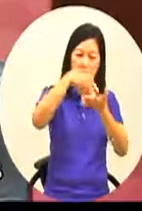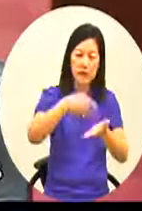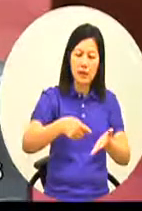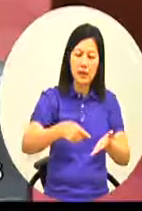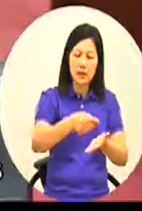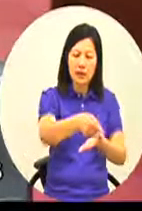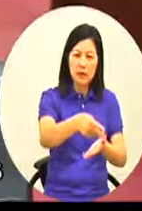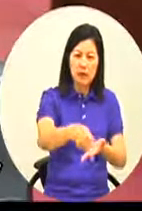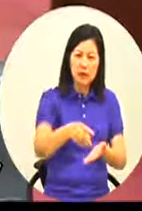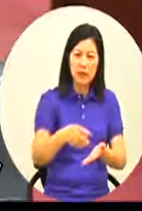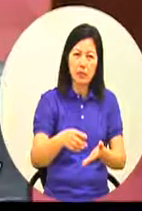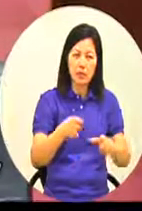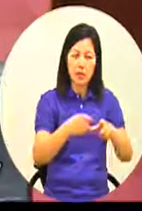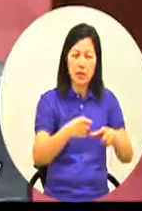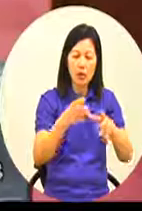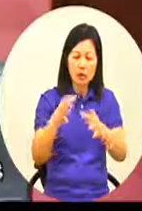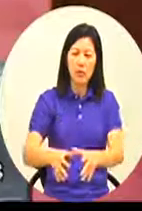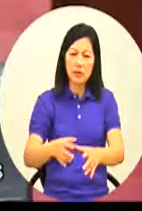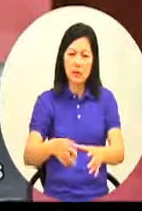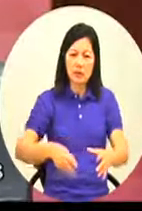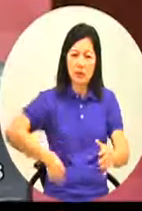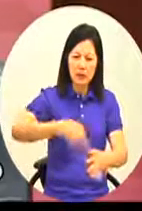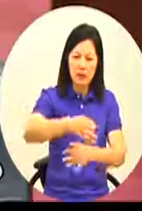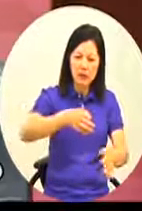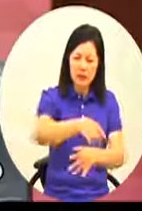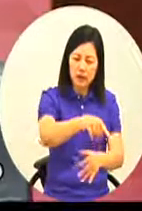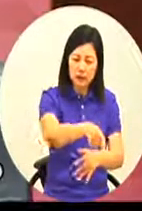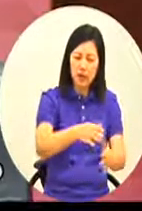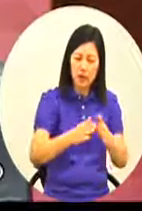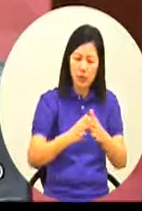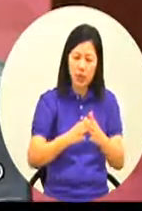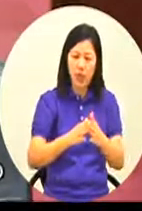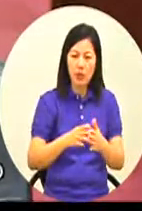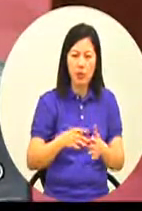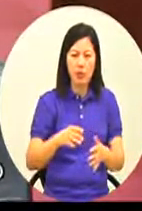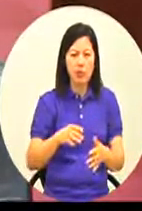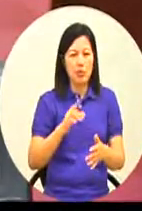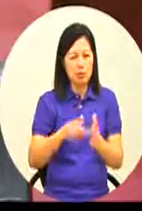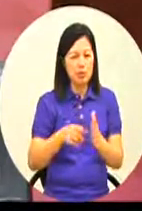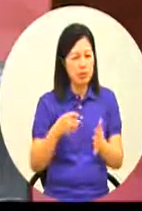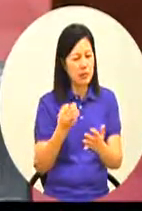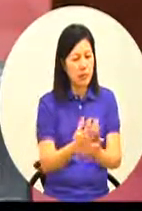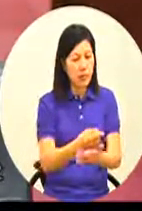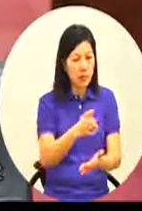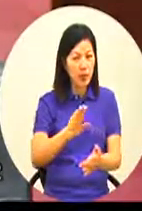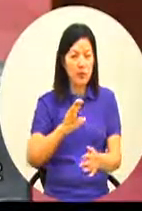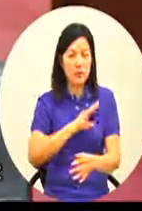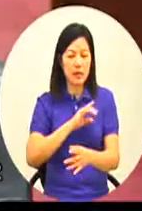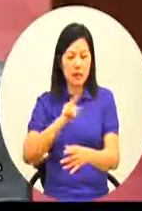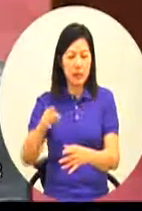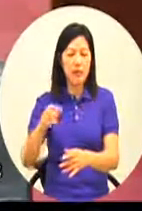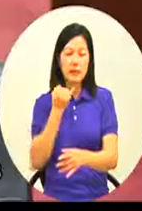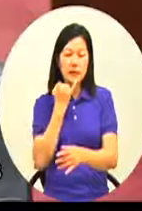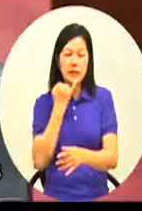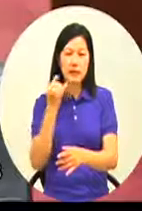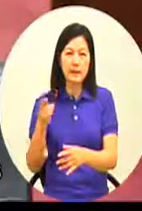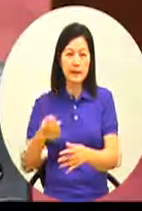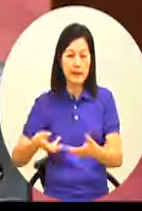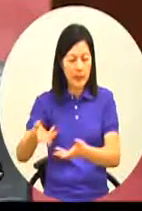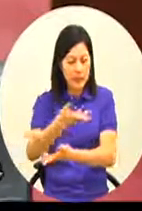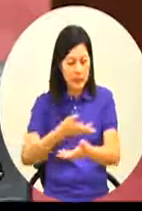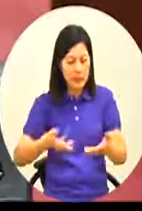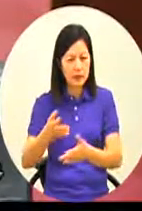伊讲下讲实的，伊要叫帮你泡泡了，而不是办我了，长期下去也是不真正无好了。所以是不是恁会当讲含公务局协调哦？